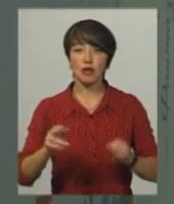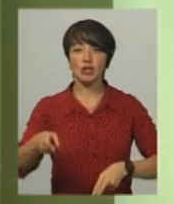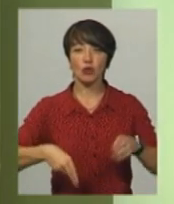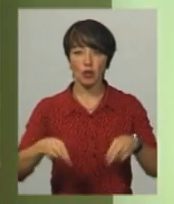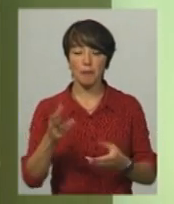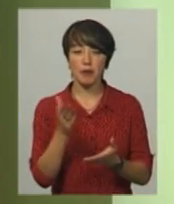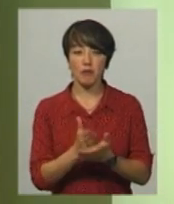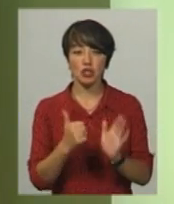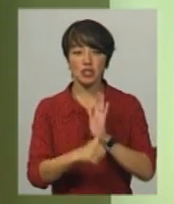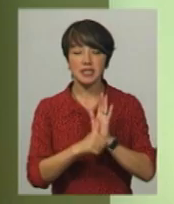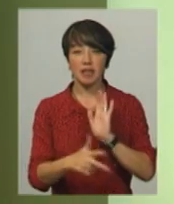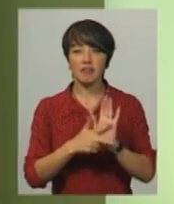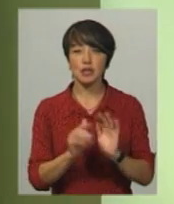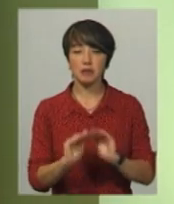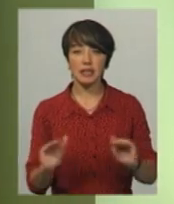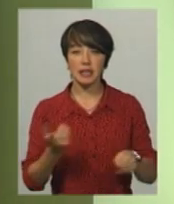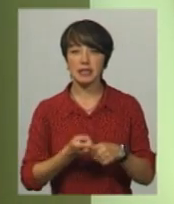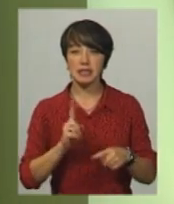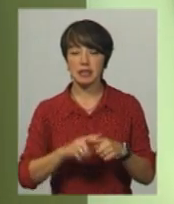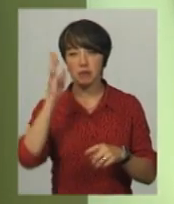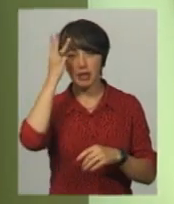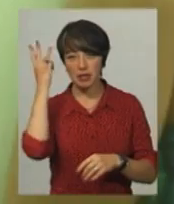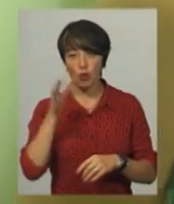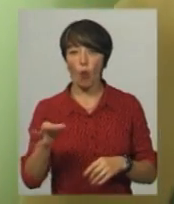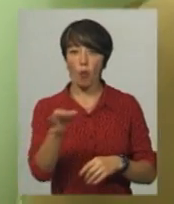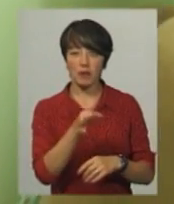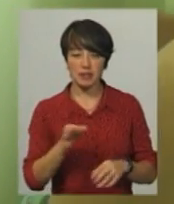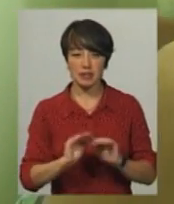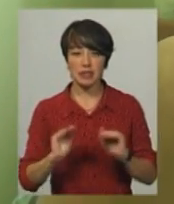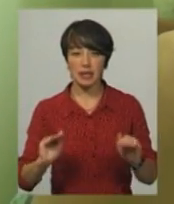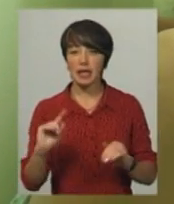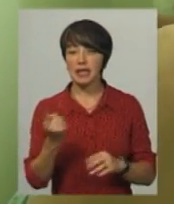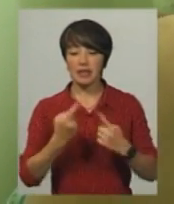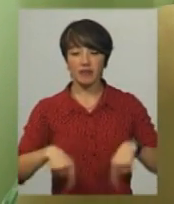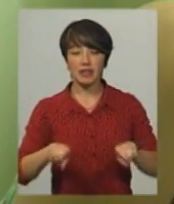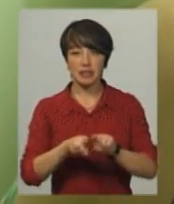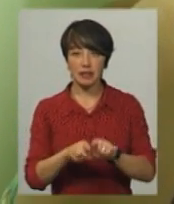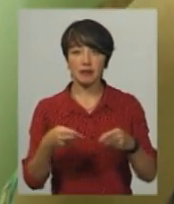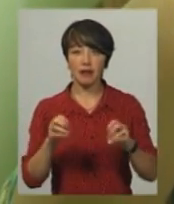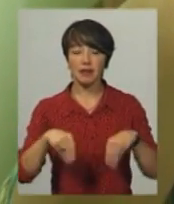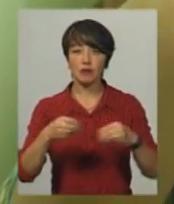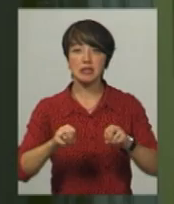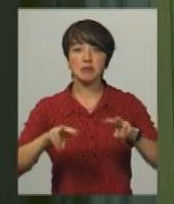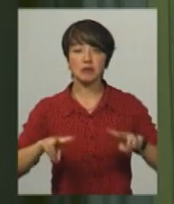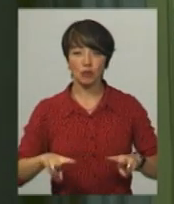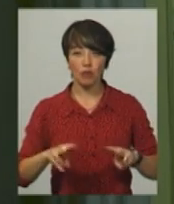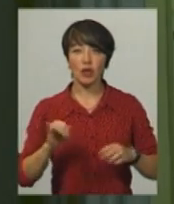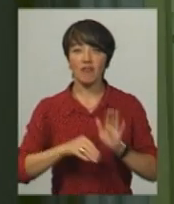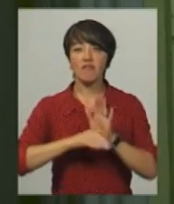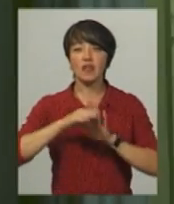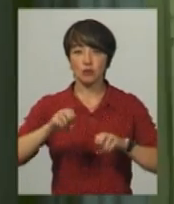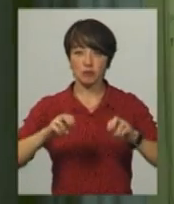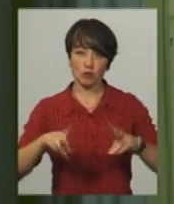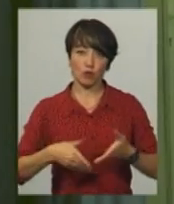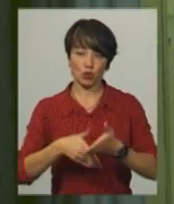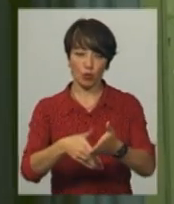хірургії перебуває 68 дітей. Це пацієнти з Хмельницького та області. Це єдине відділення на Хмельниччині, де надають спеціалізовану та